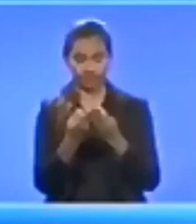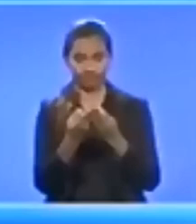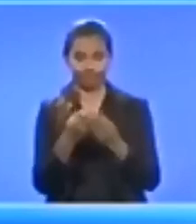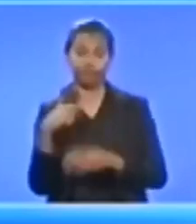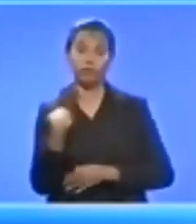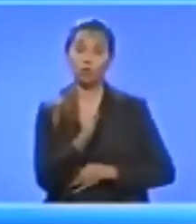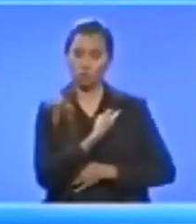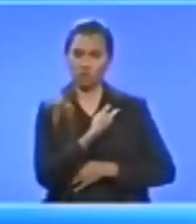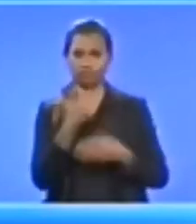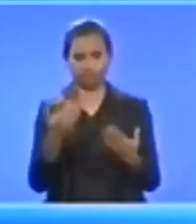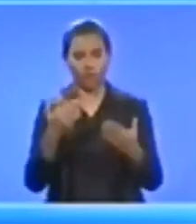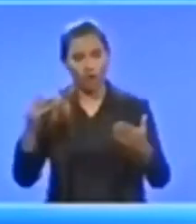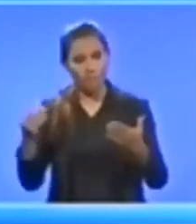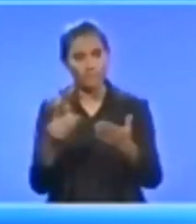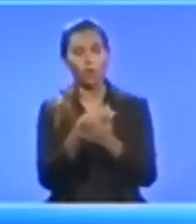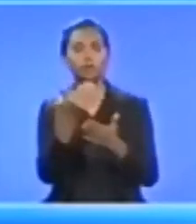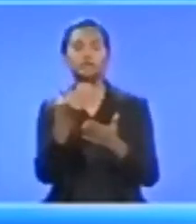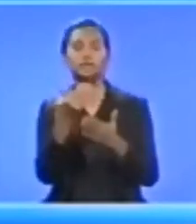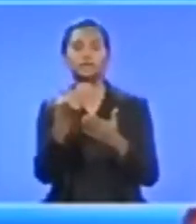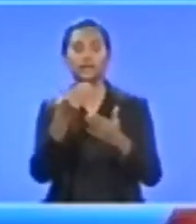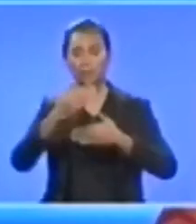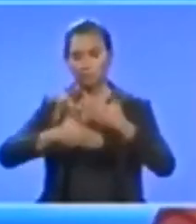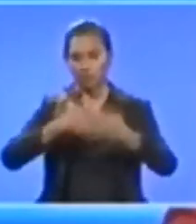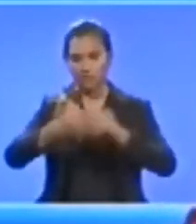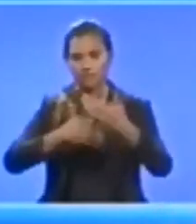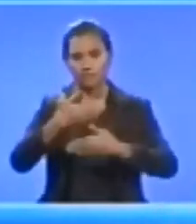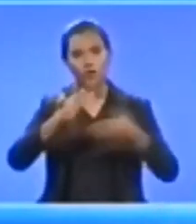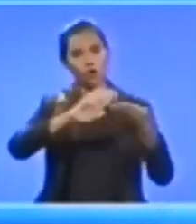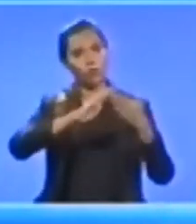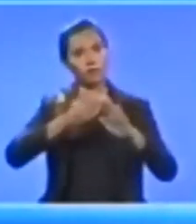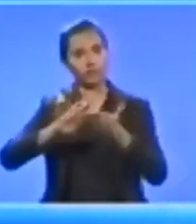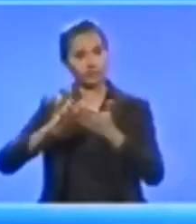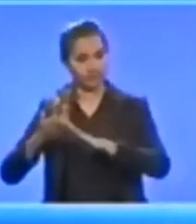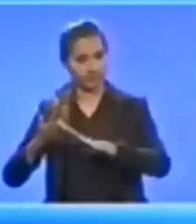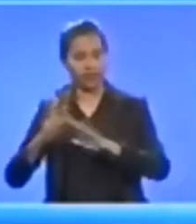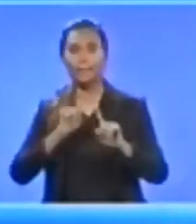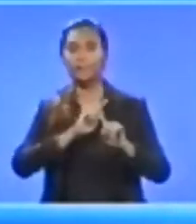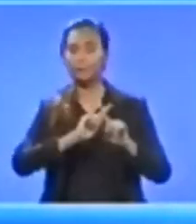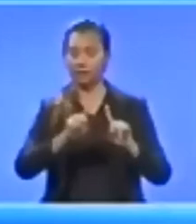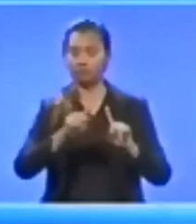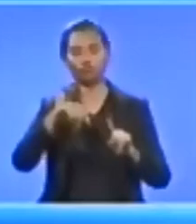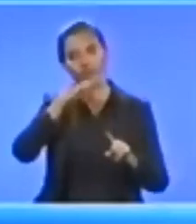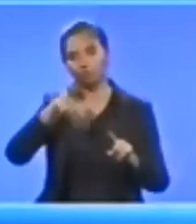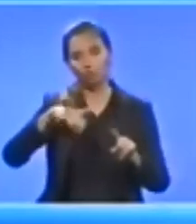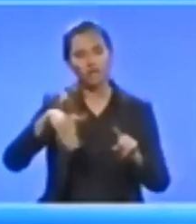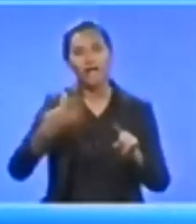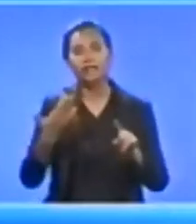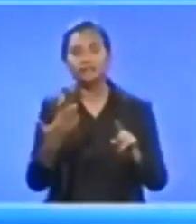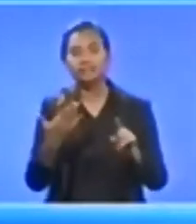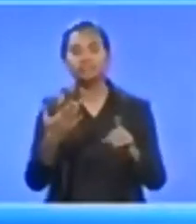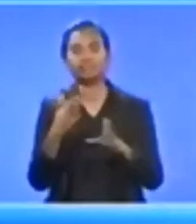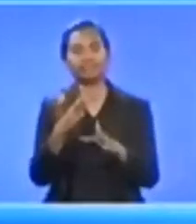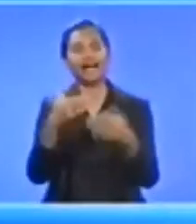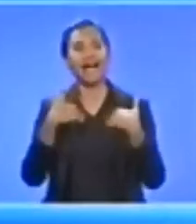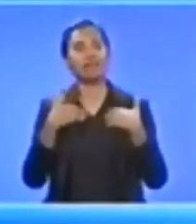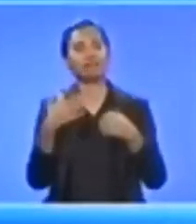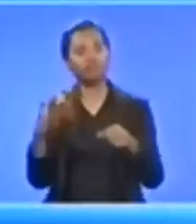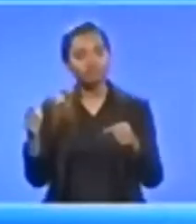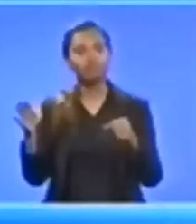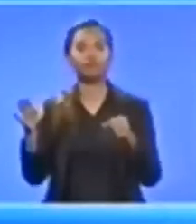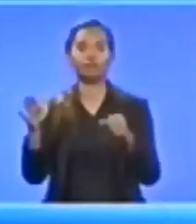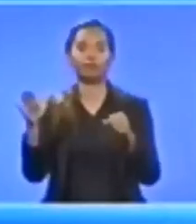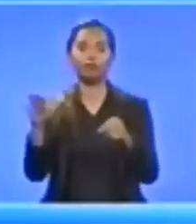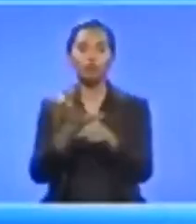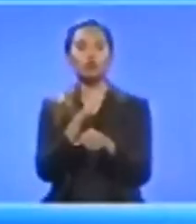belum lagi memenuhi potensi kita yang sebenar. Walhal, masyarakat kita mempunyai